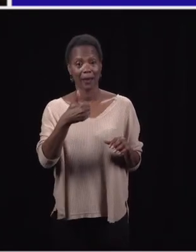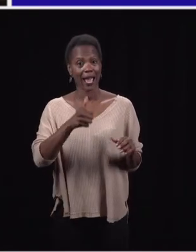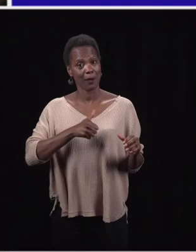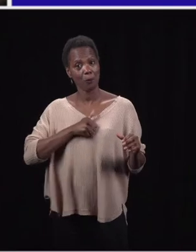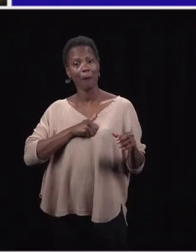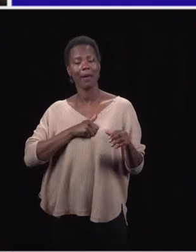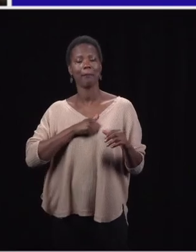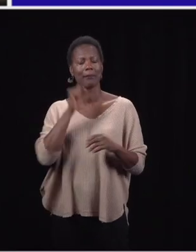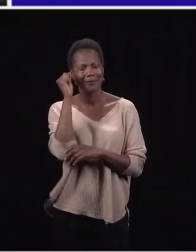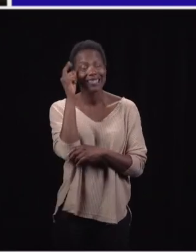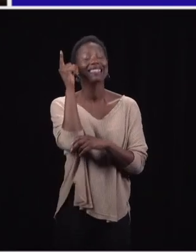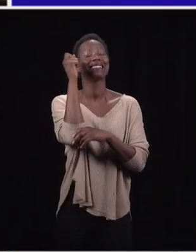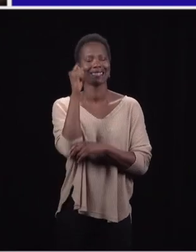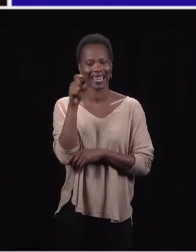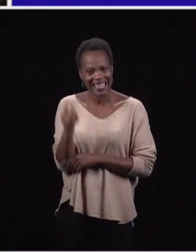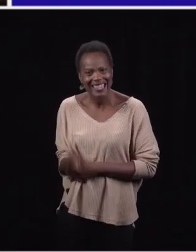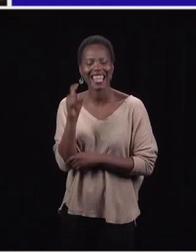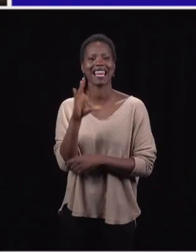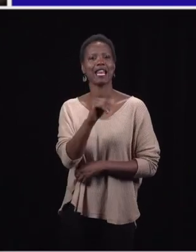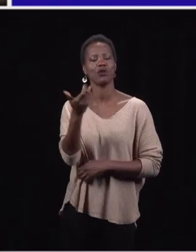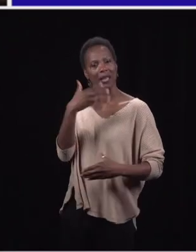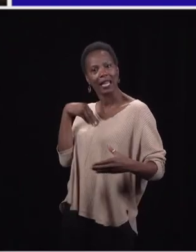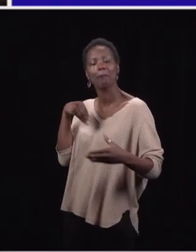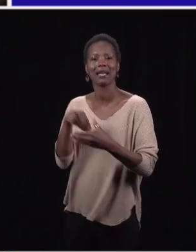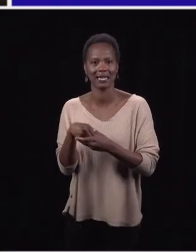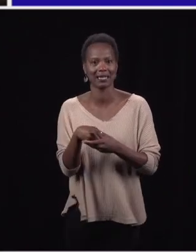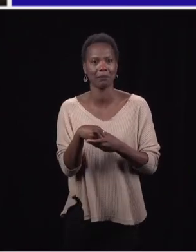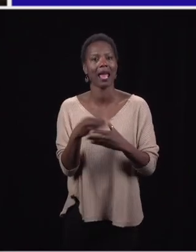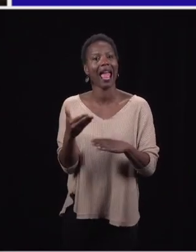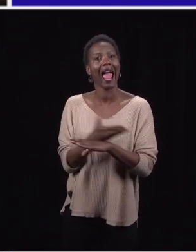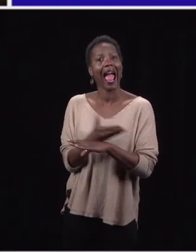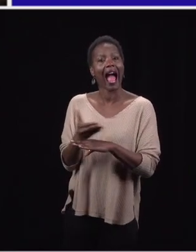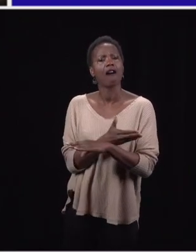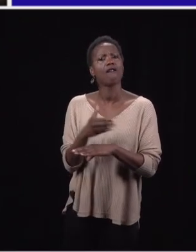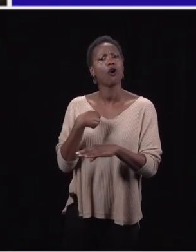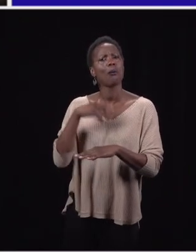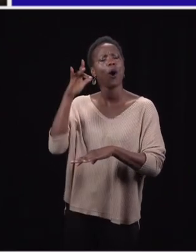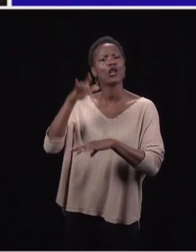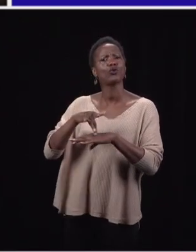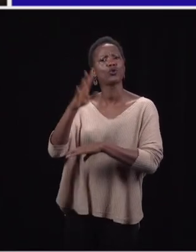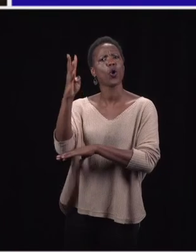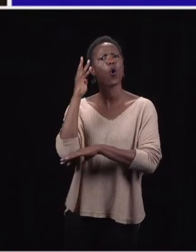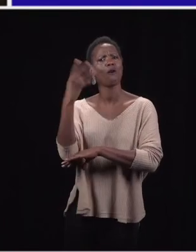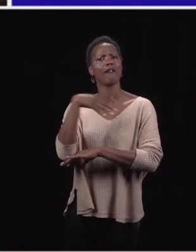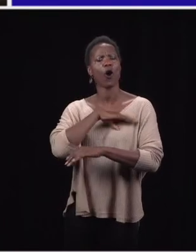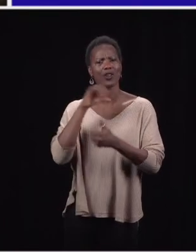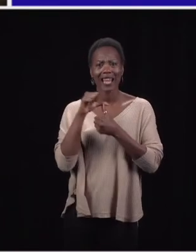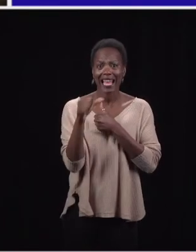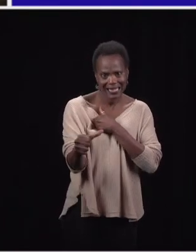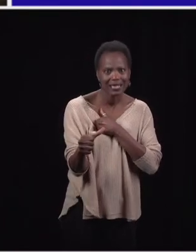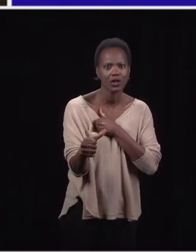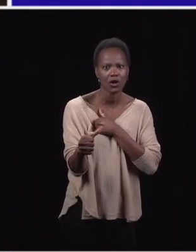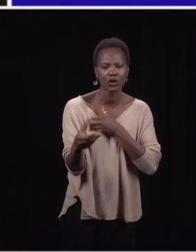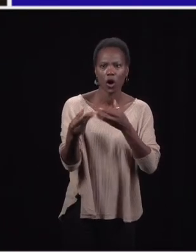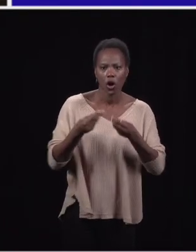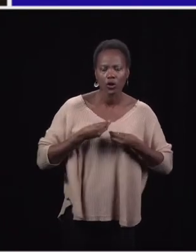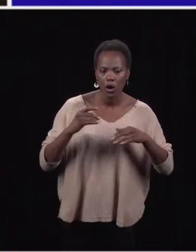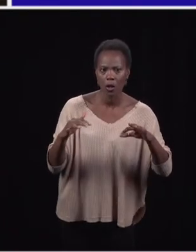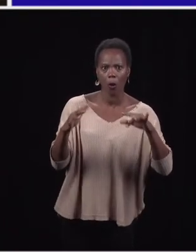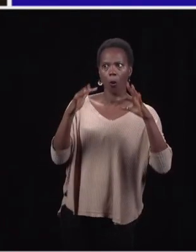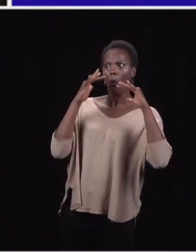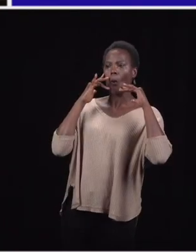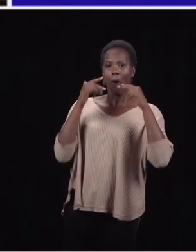après avoir fait un webinaire qui m'a déjà introduit dans le dans cette dans ce domaine qui m'a tout de suite